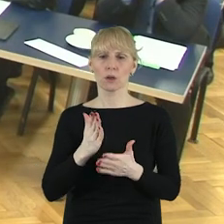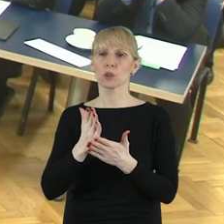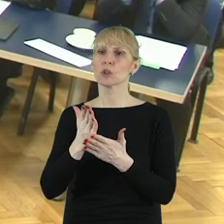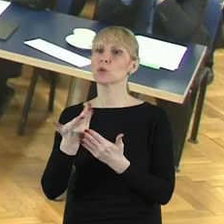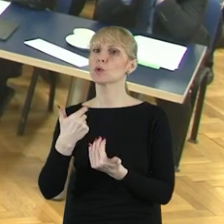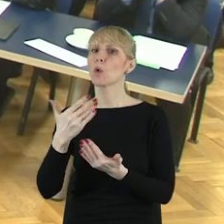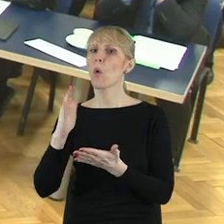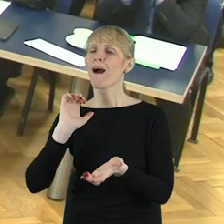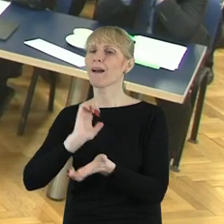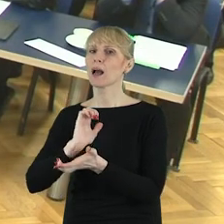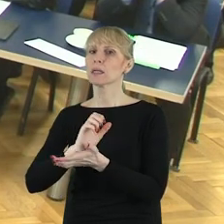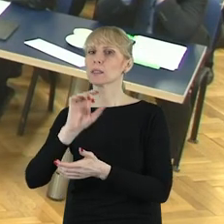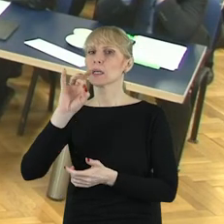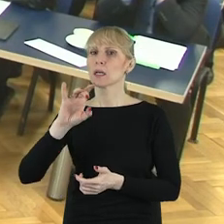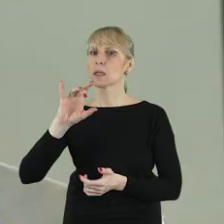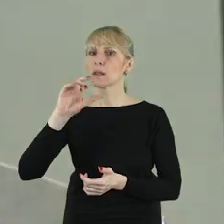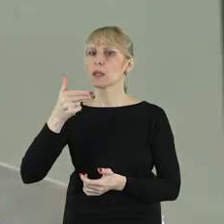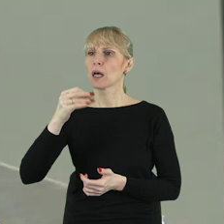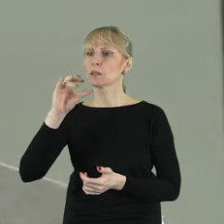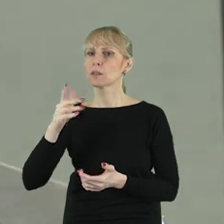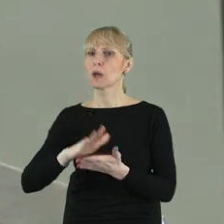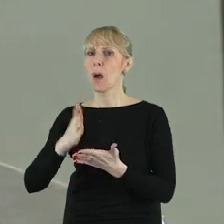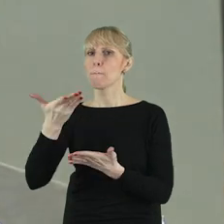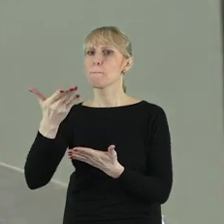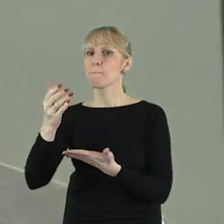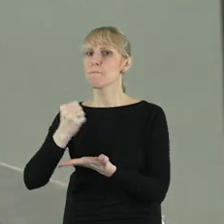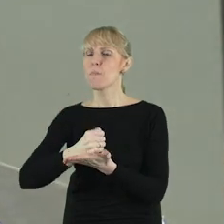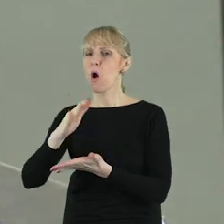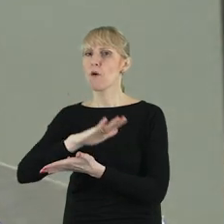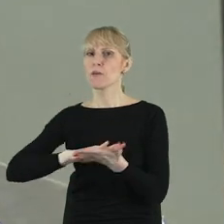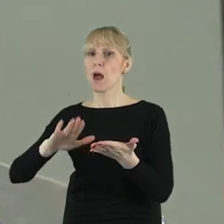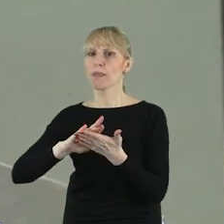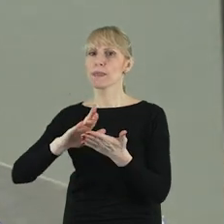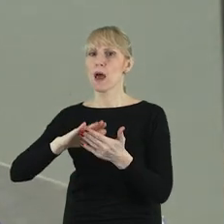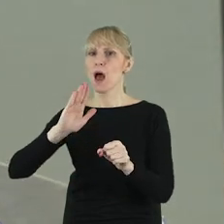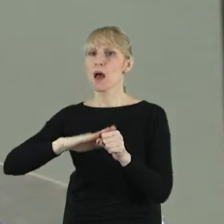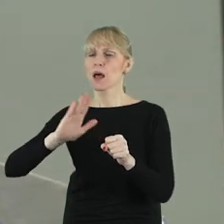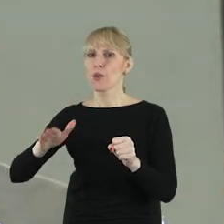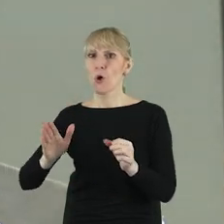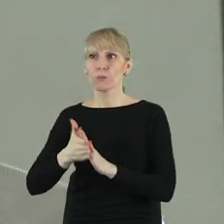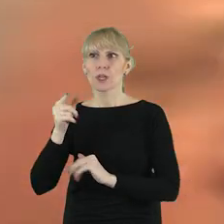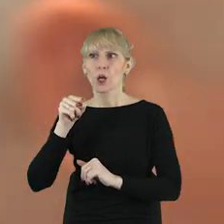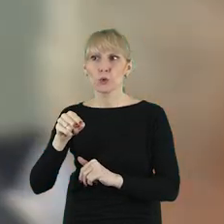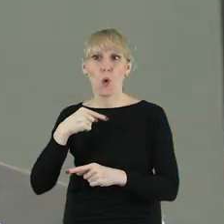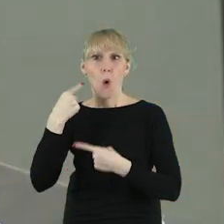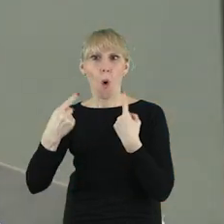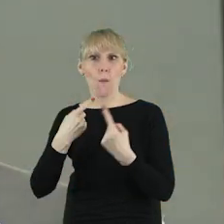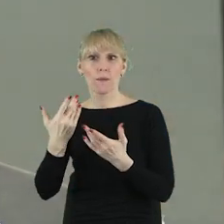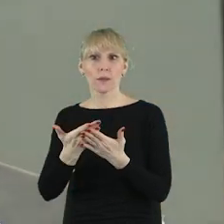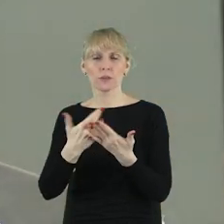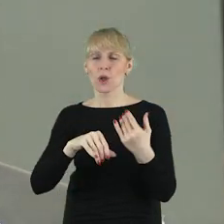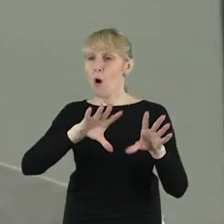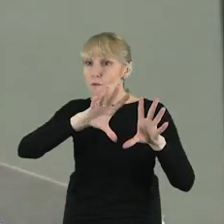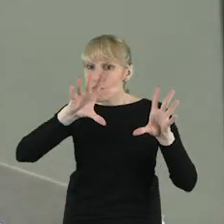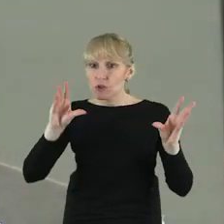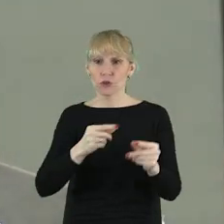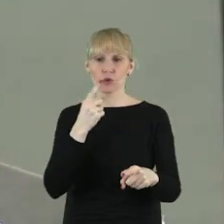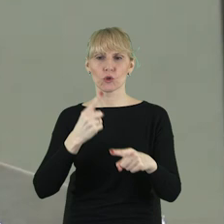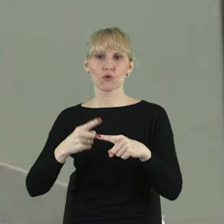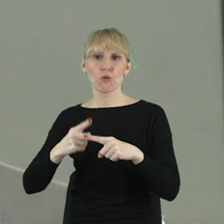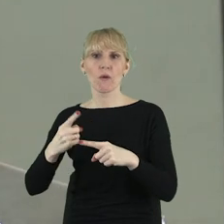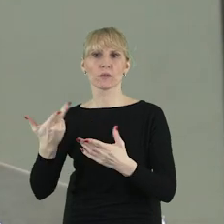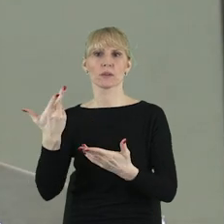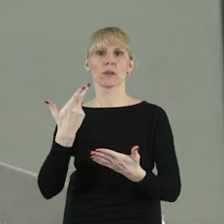przez Gazetę Radomszczańską grupa Przyjazny Powiat z Radomska, gdzie powiatowymi radnymi PiS są wszyscy członkowie